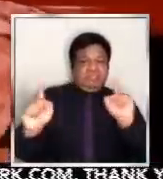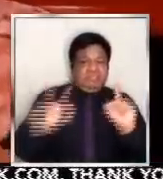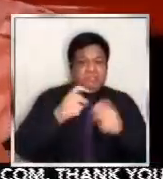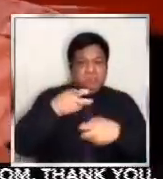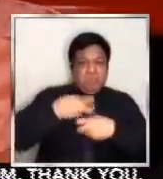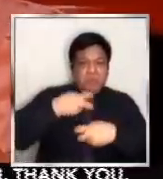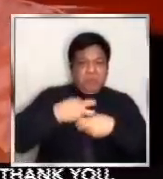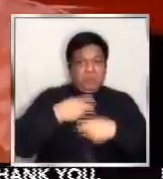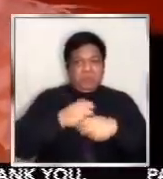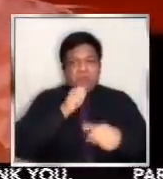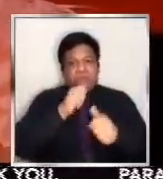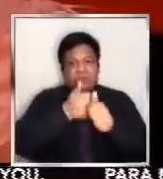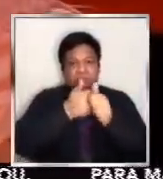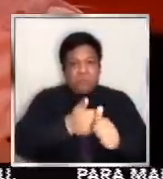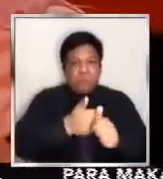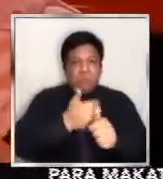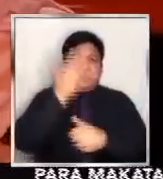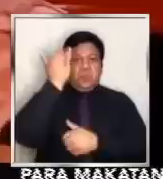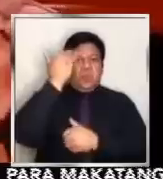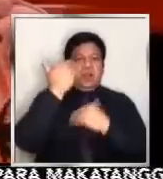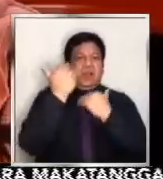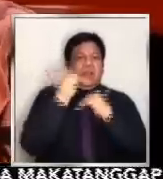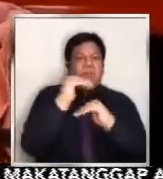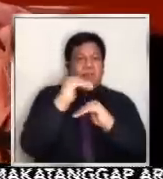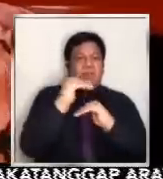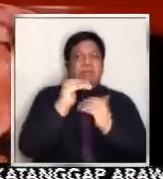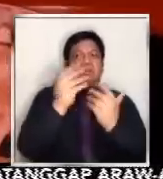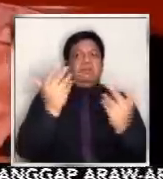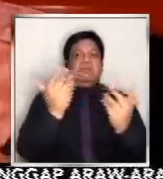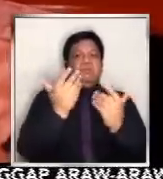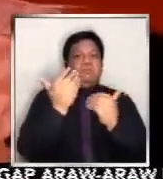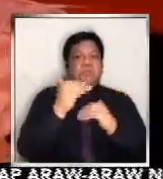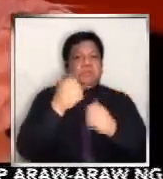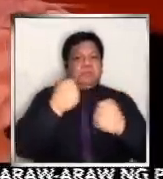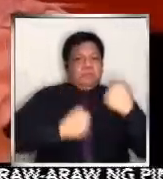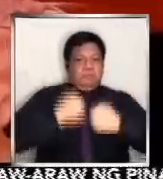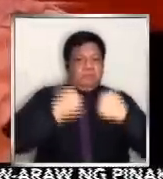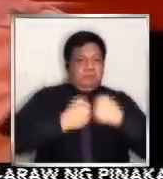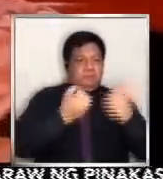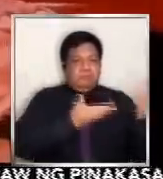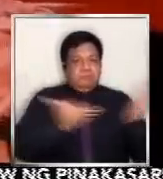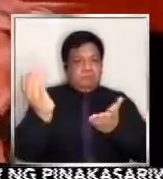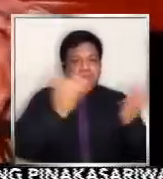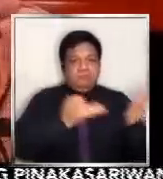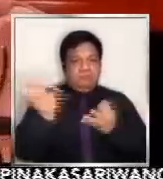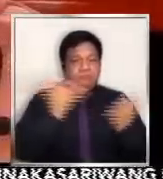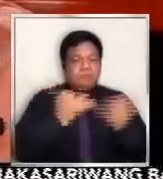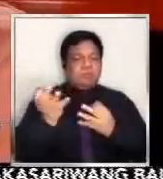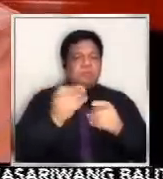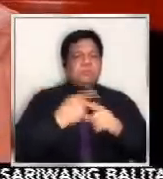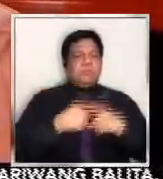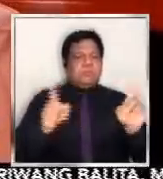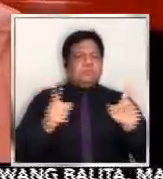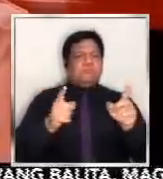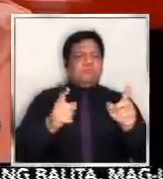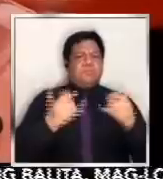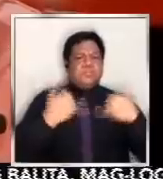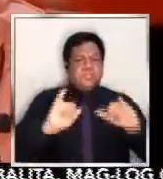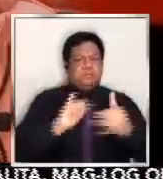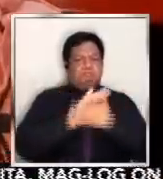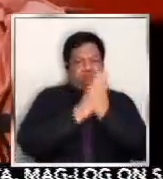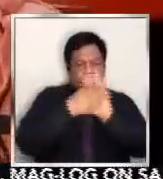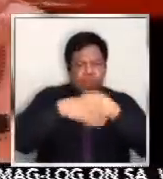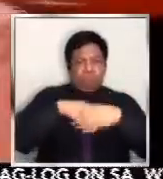ma-follow kasi nga po yung limitations din namin sa sasakyan sa pag-ano sa kanila. Pero ganun pa rin po yung hygiene, yung lahat po